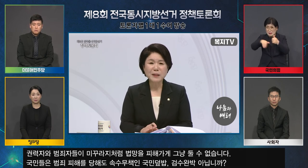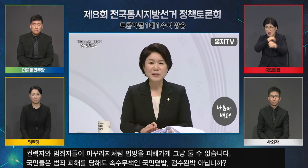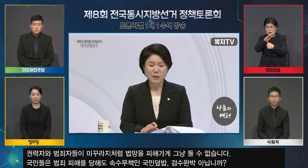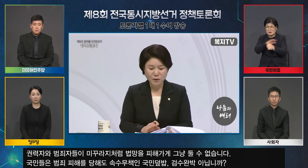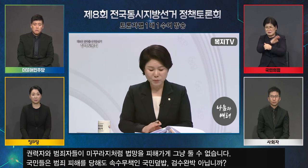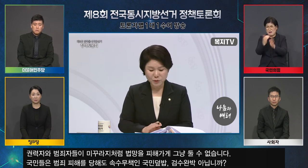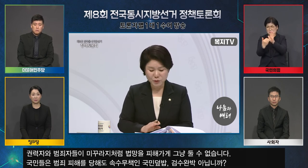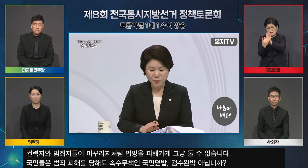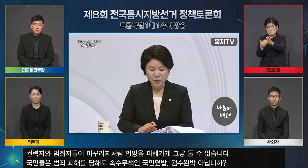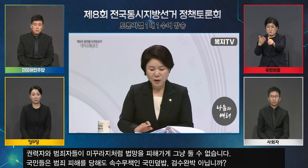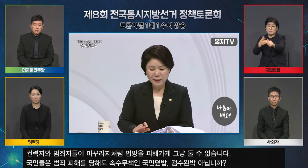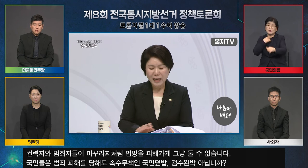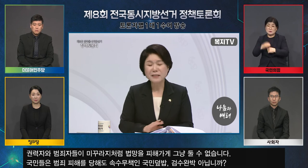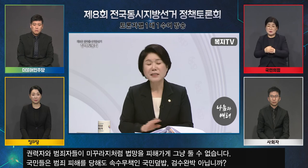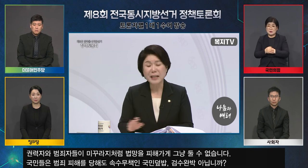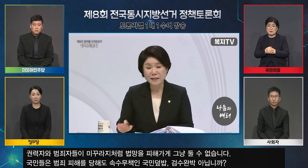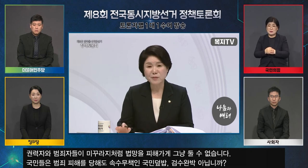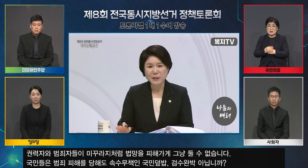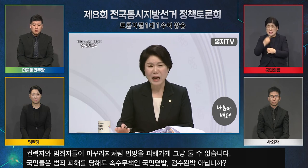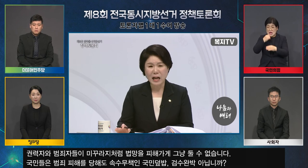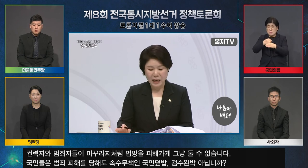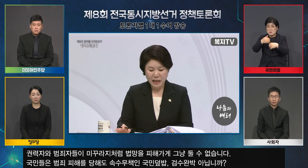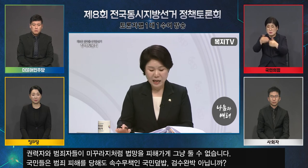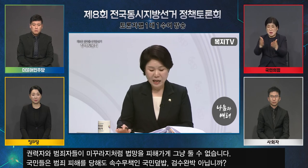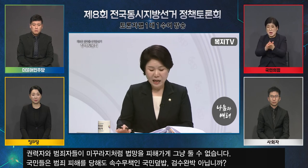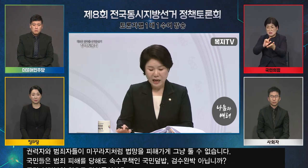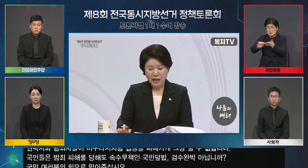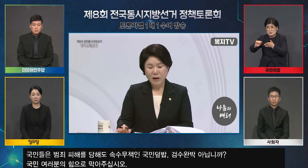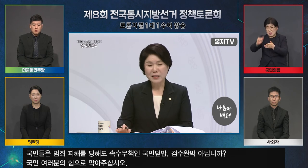지방정부 싹쓸이 했습니다.